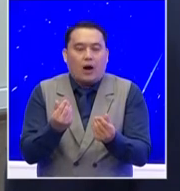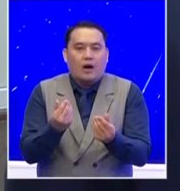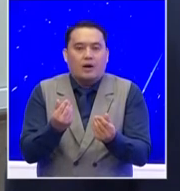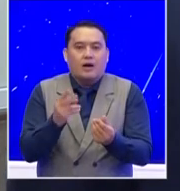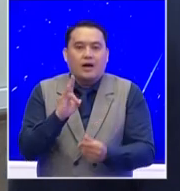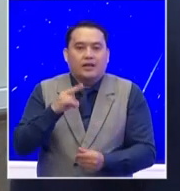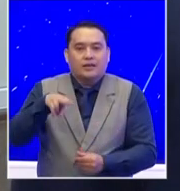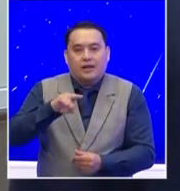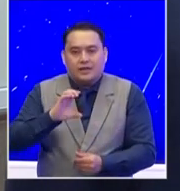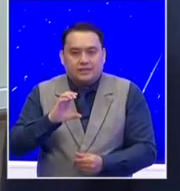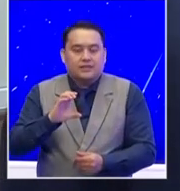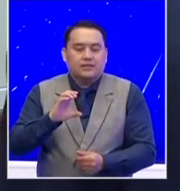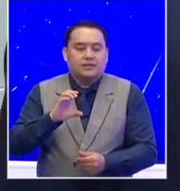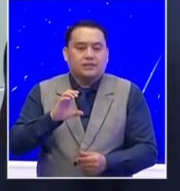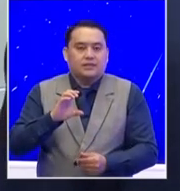ставка НДС